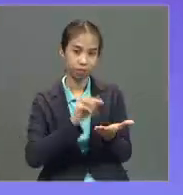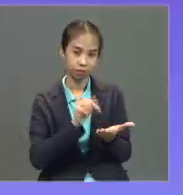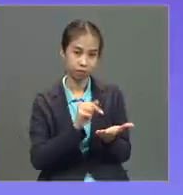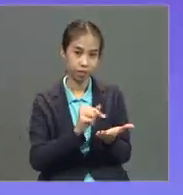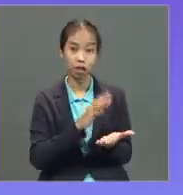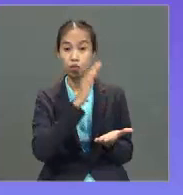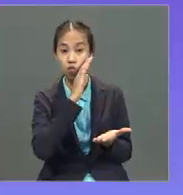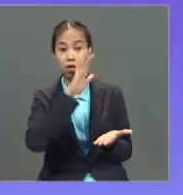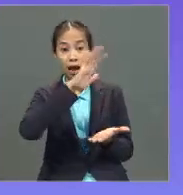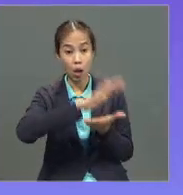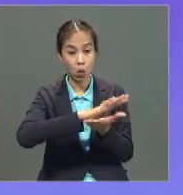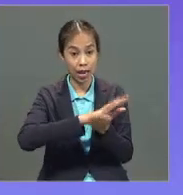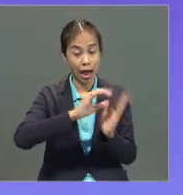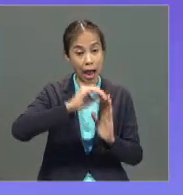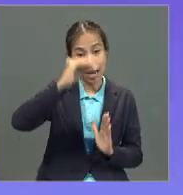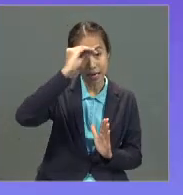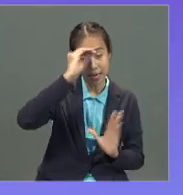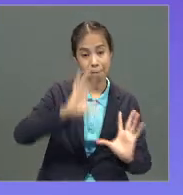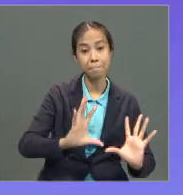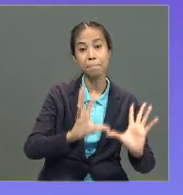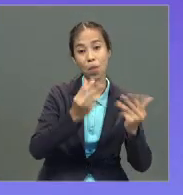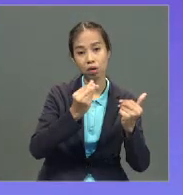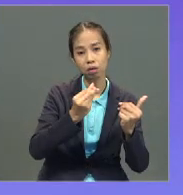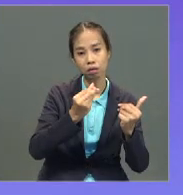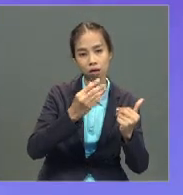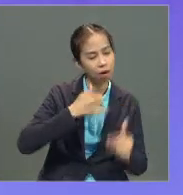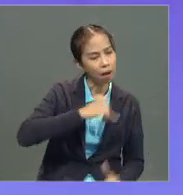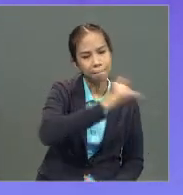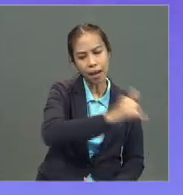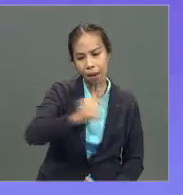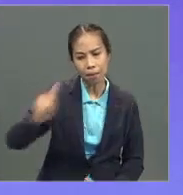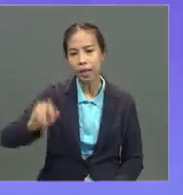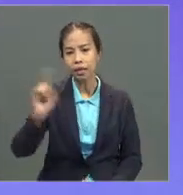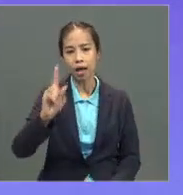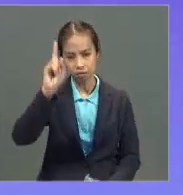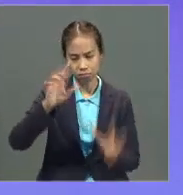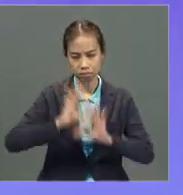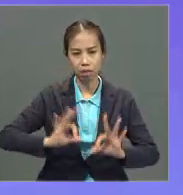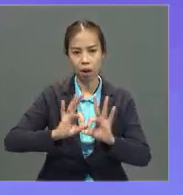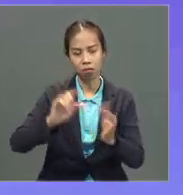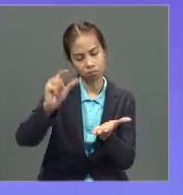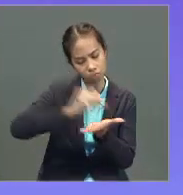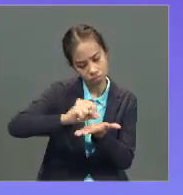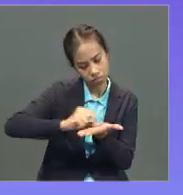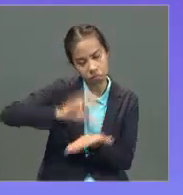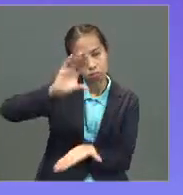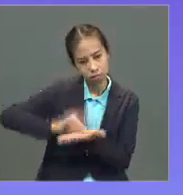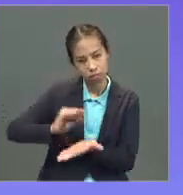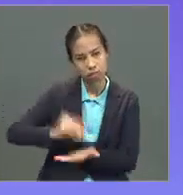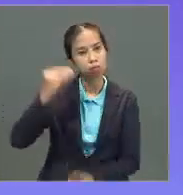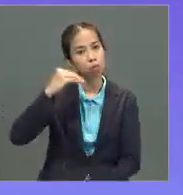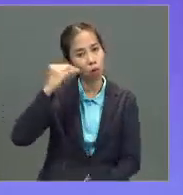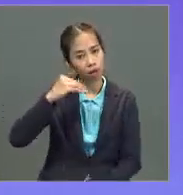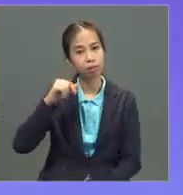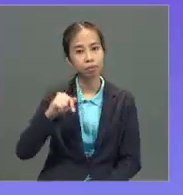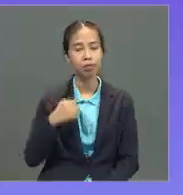ถ้าเกิดเลิกเรียนไปแล้ว อย่างถ้าเกิดลูกหลานไปเรียนพิเศษอันนี้ต้องจดละ ครับใช่ก็ต้องมีการจดบันทึกแต่ว่าสิ่งที่สำคัญก็คือว่าผู้ป